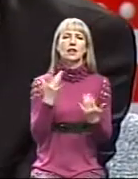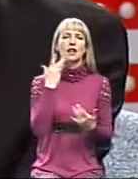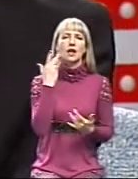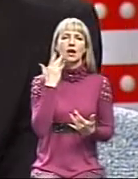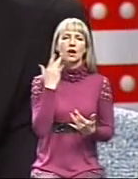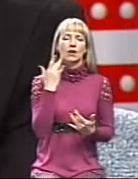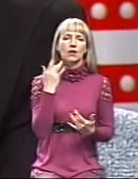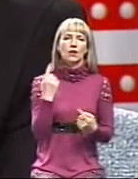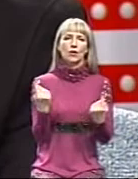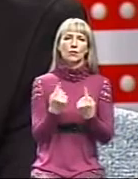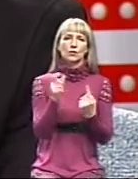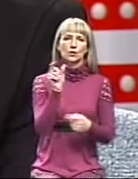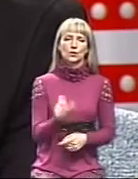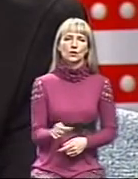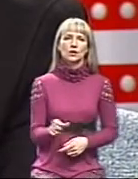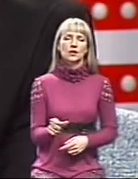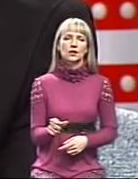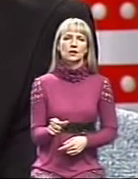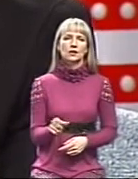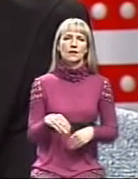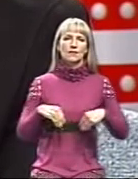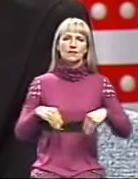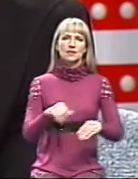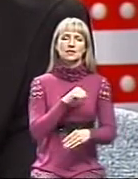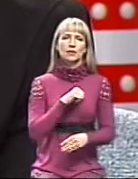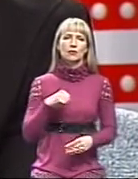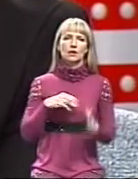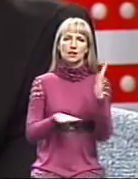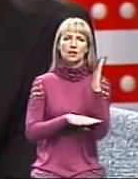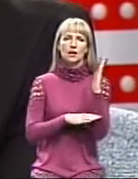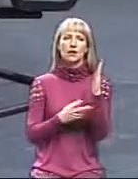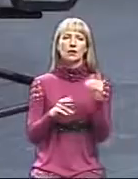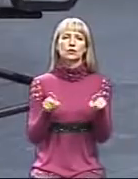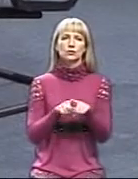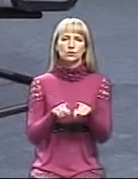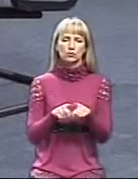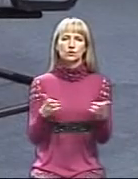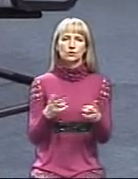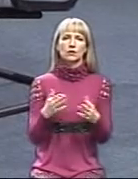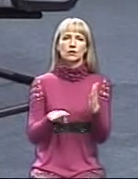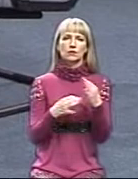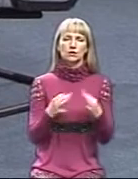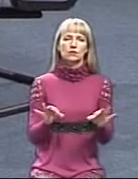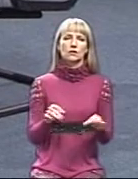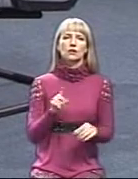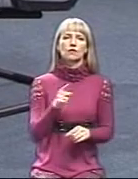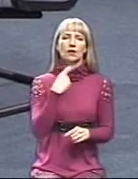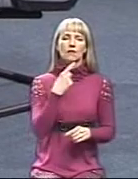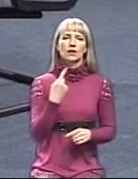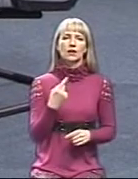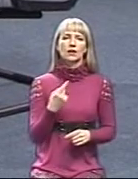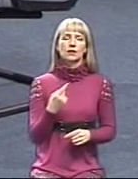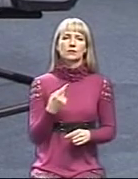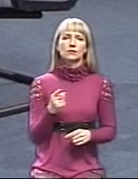ось пересічній людині висадити самостійно дерево. Для цього також потрібні дозволи? Тому що, ну, ось те, що ви говорили,